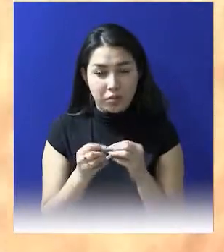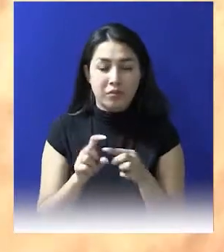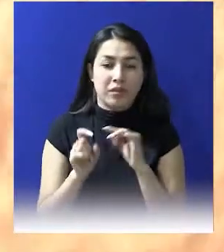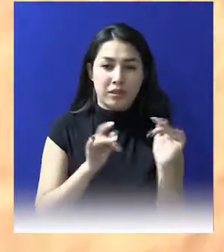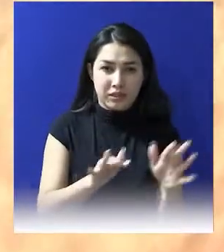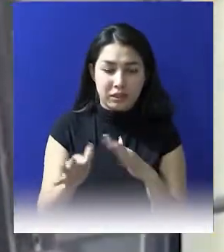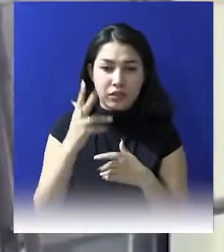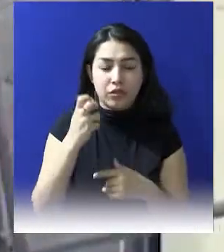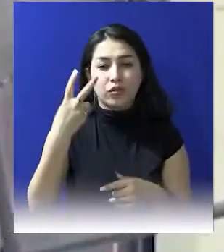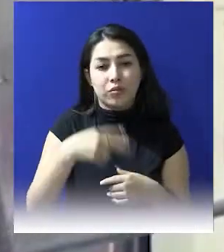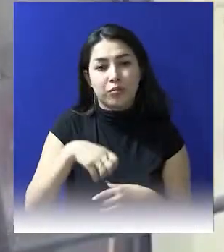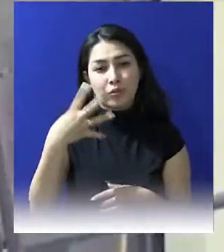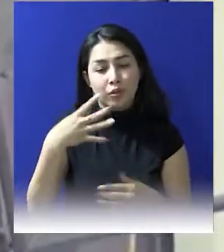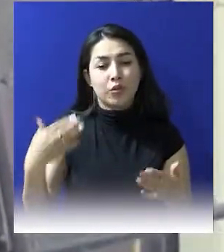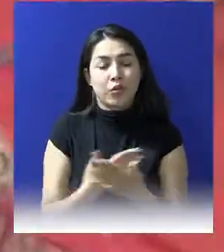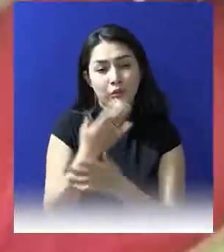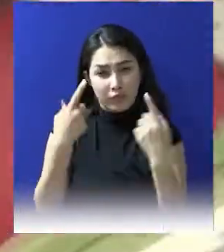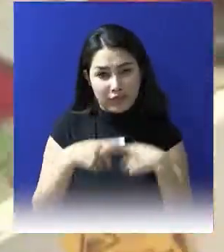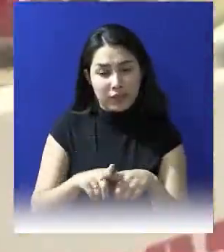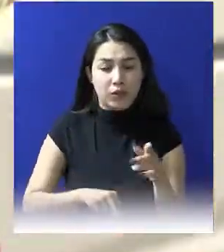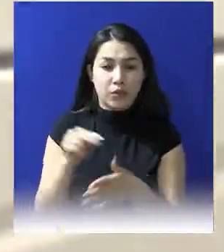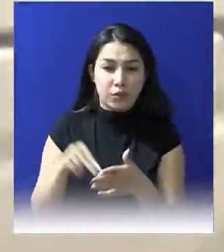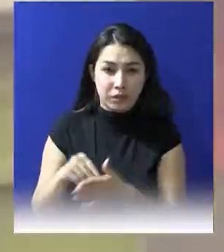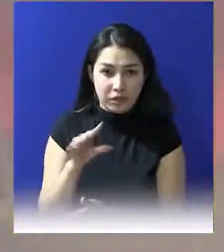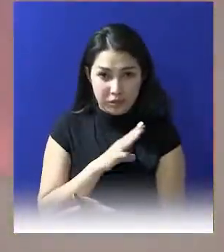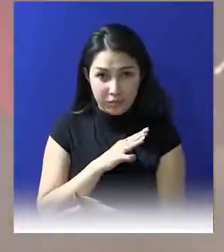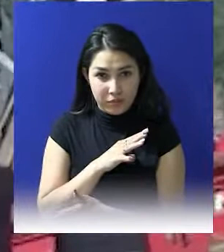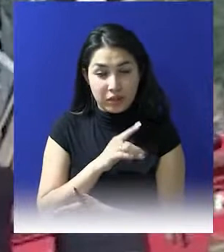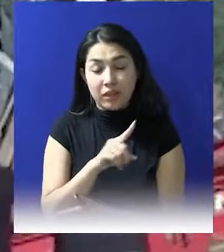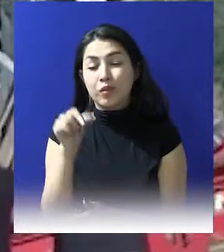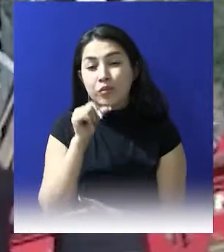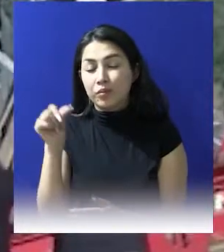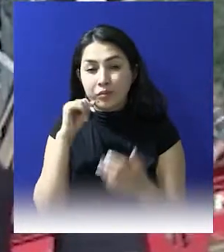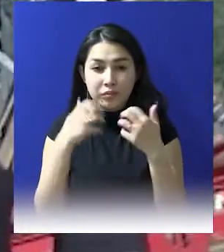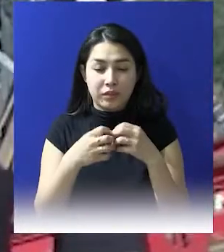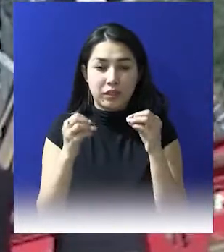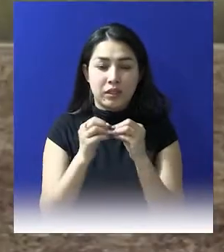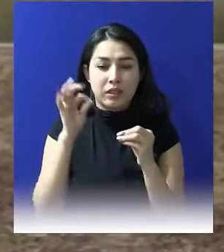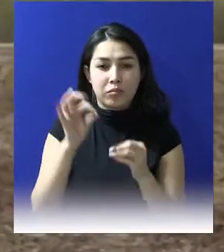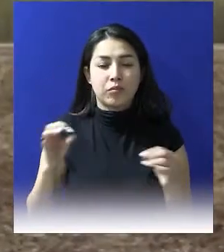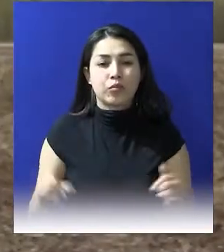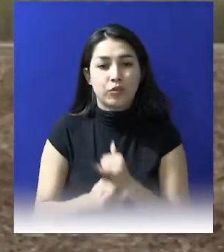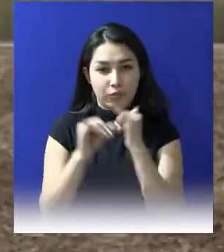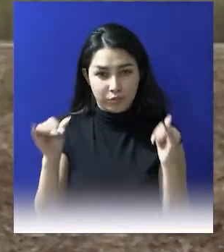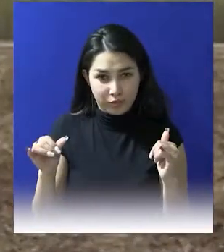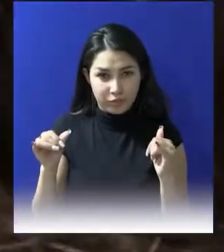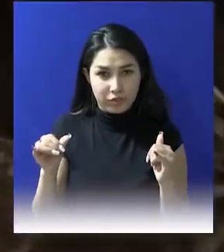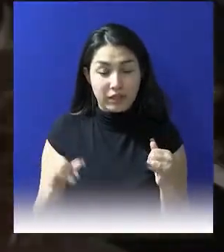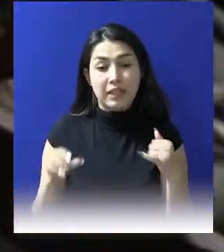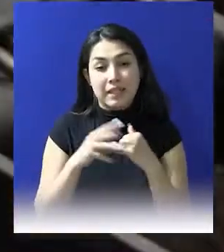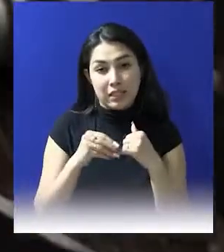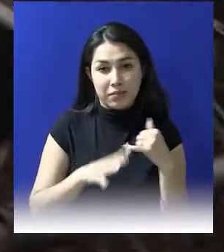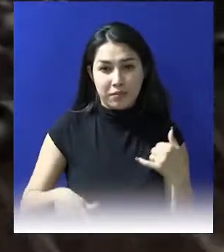егінге арналған 324 жаңа техника сатып алынған. Осылайша былтырғы жылмен салыстырғанда 10%-ға жаңарып отыр. Айта кетейік,